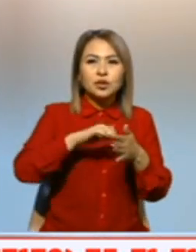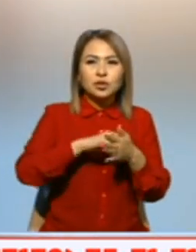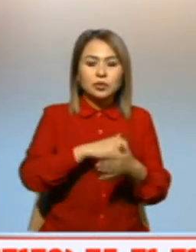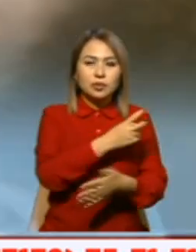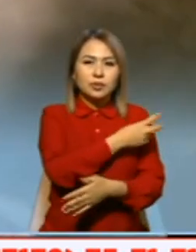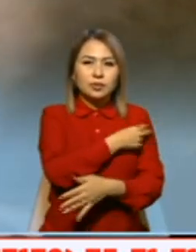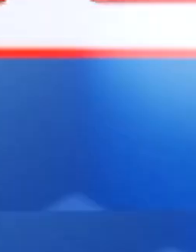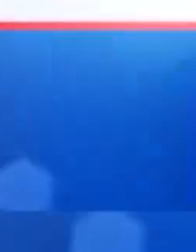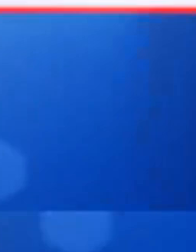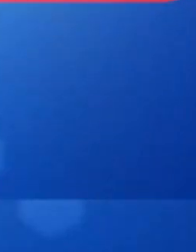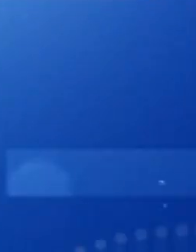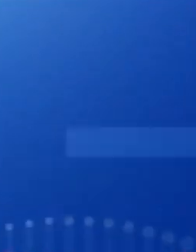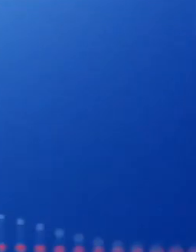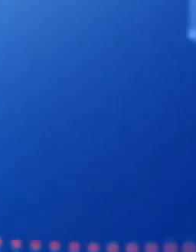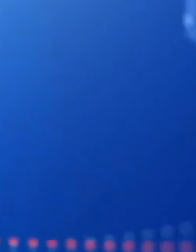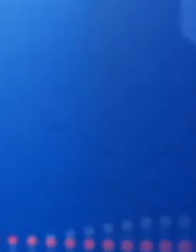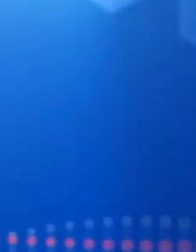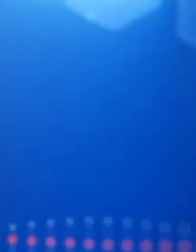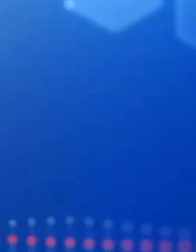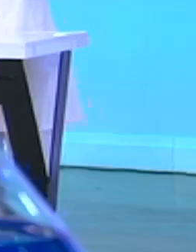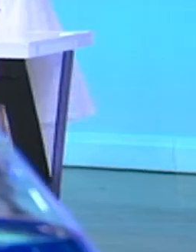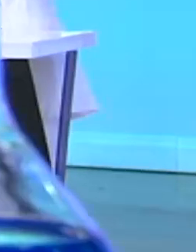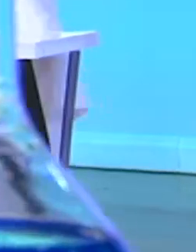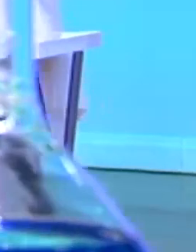Теледәрігерлер айтады.